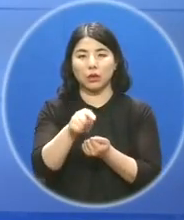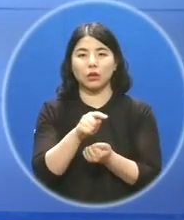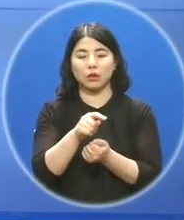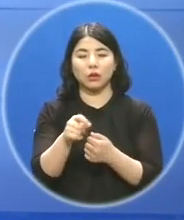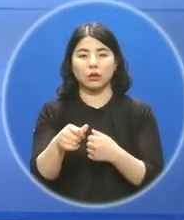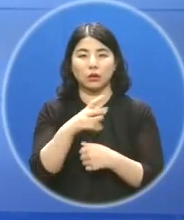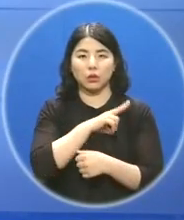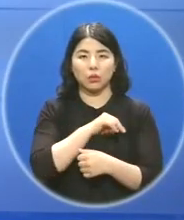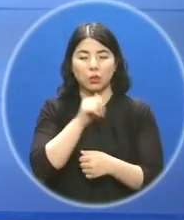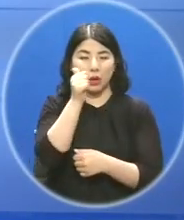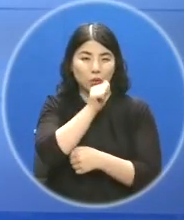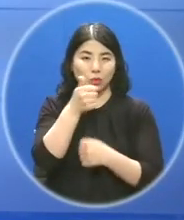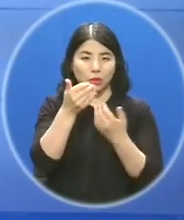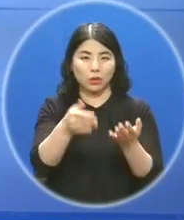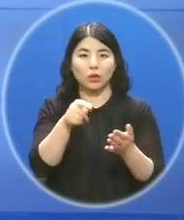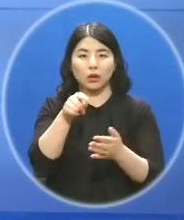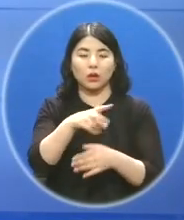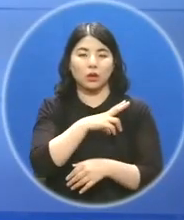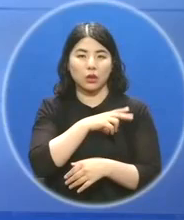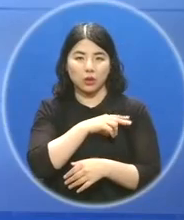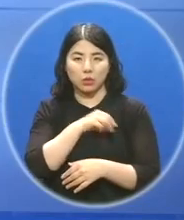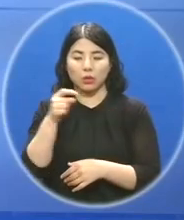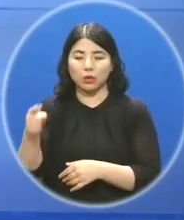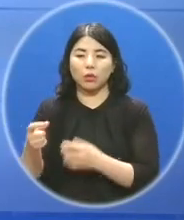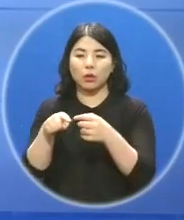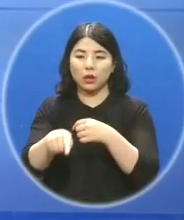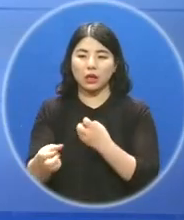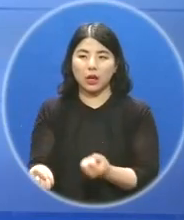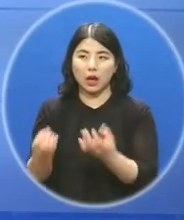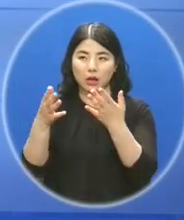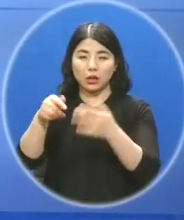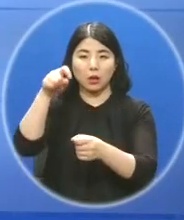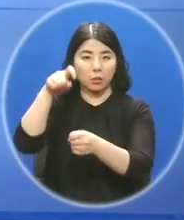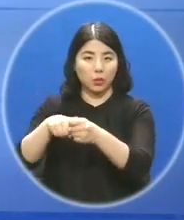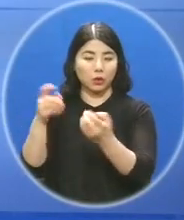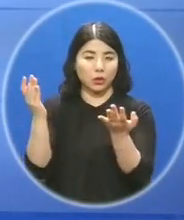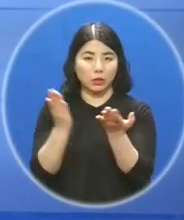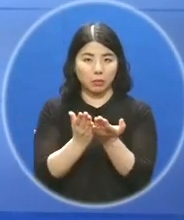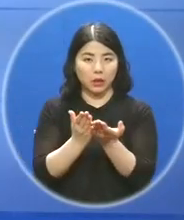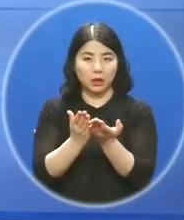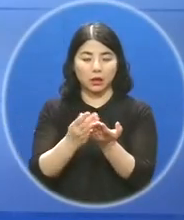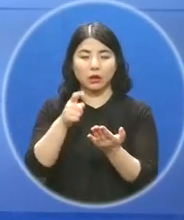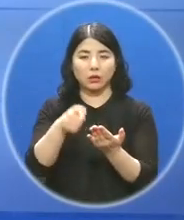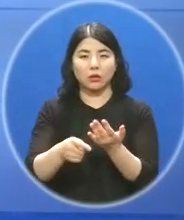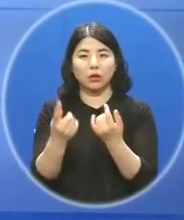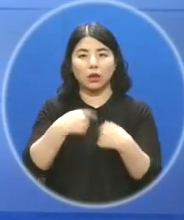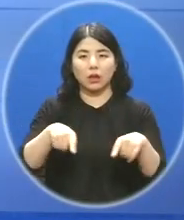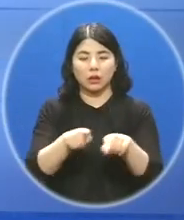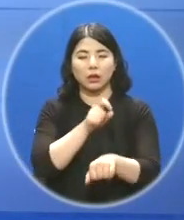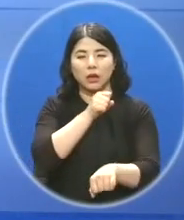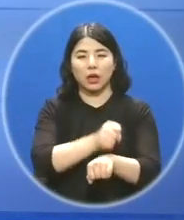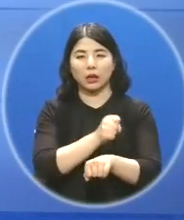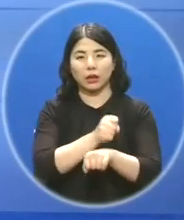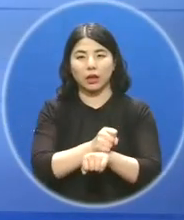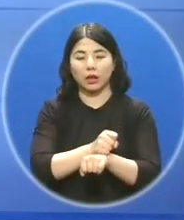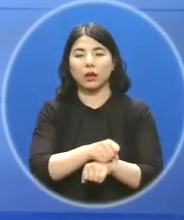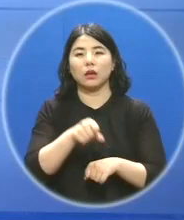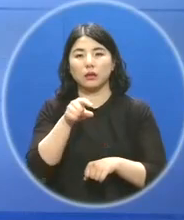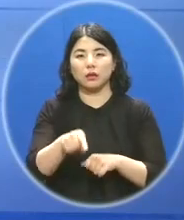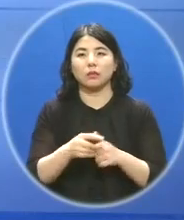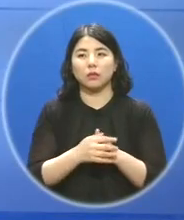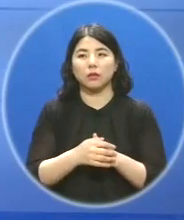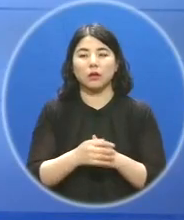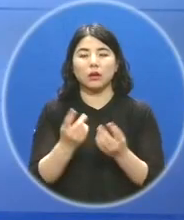의원들을 소개를 하면서 이 의원들과 이 행사, 이 목적에 맞는 그것들을 같이 좀 행하겠다. 이분들과